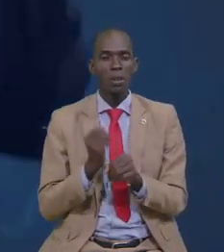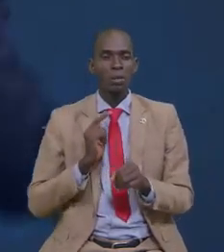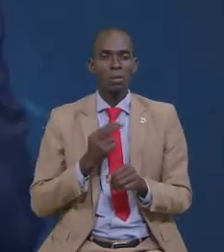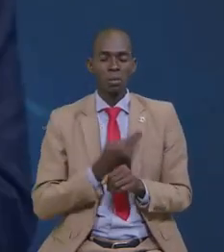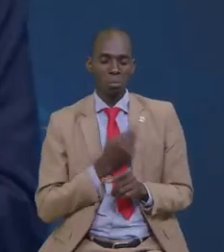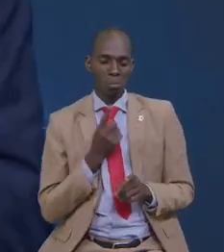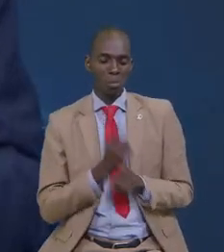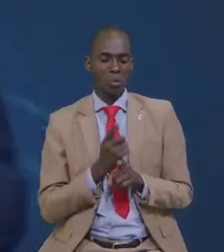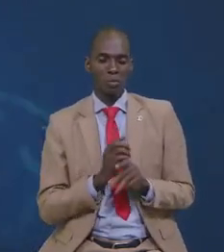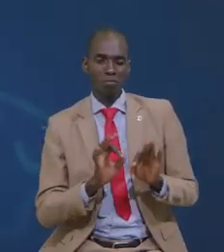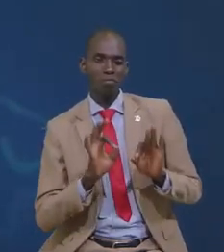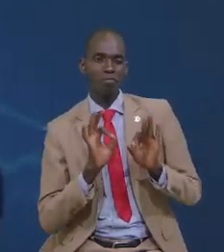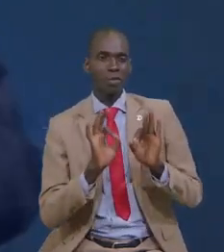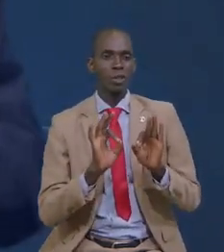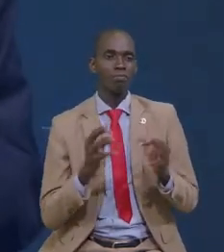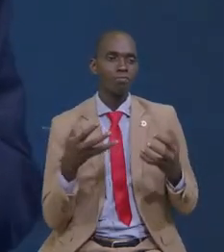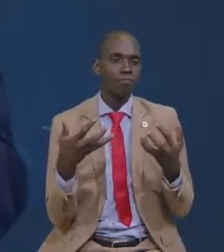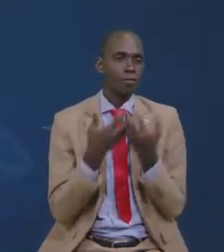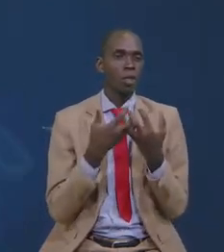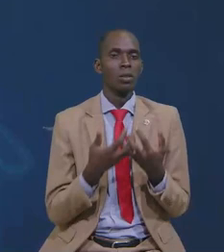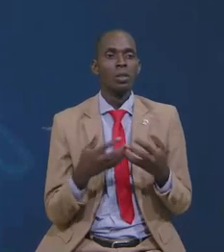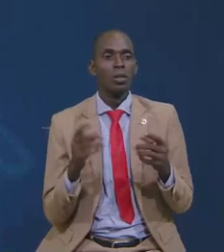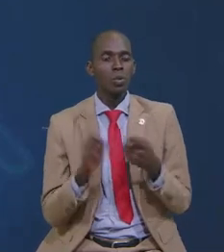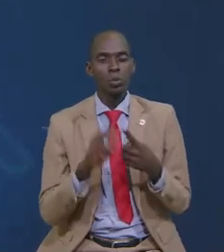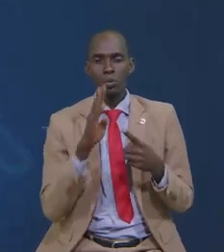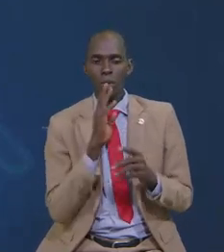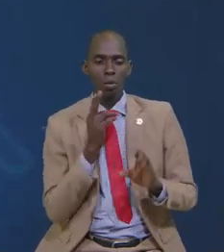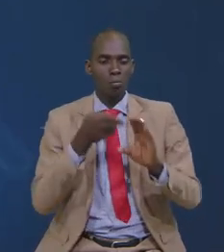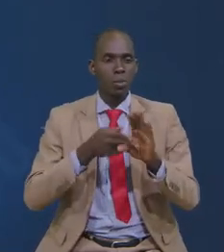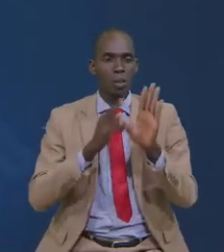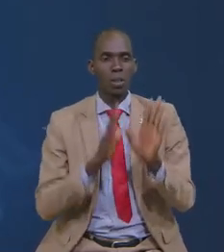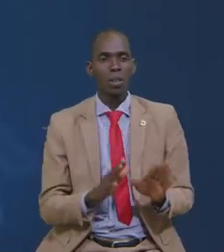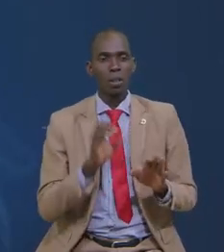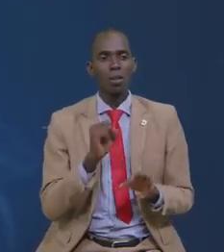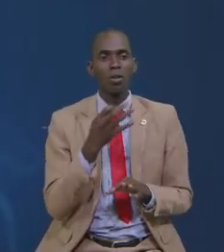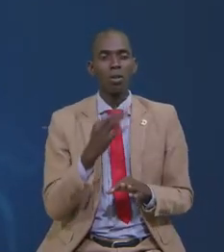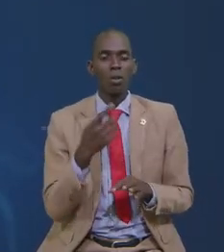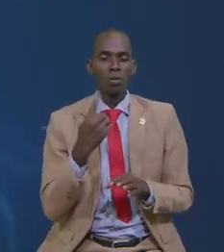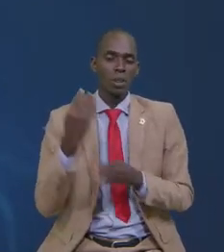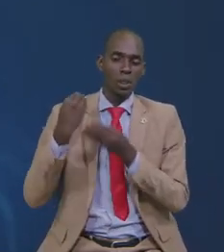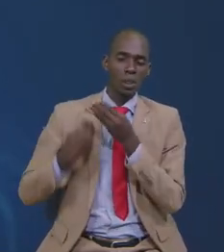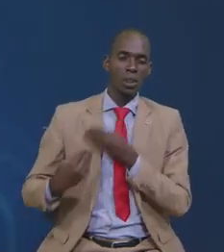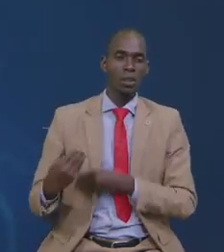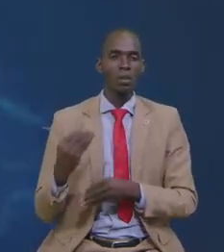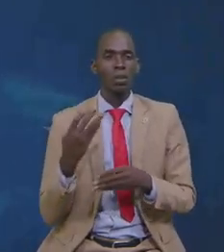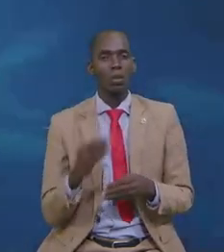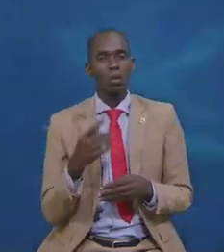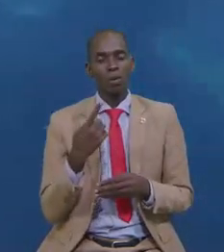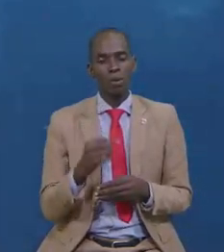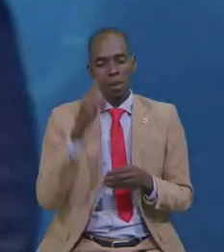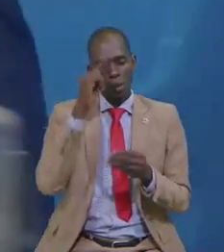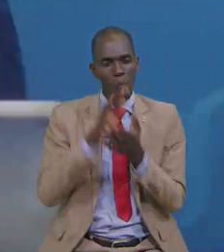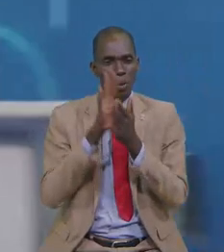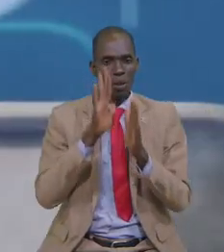a rendu capable d'avoir part à l'héritage des saints dans la